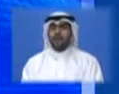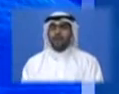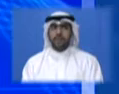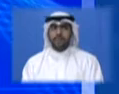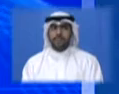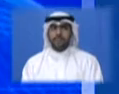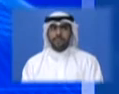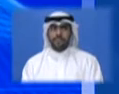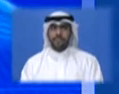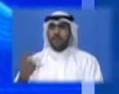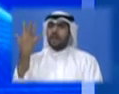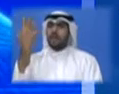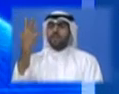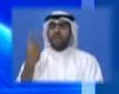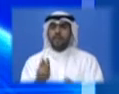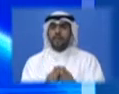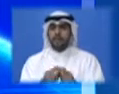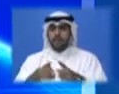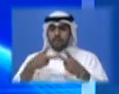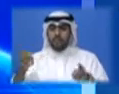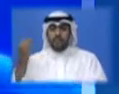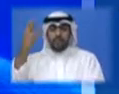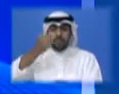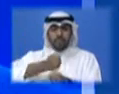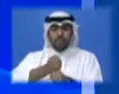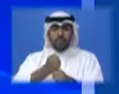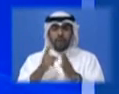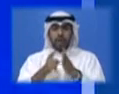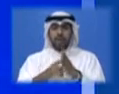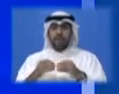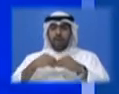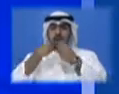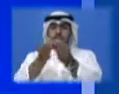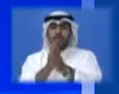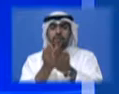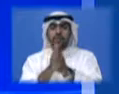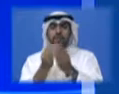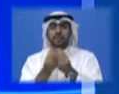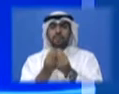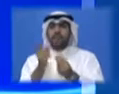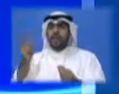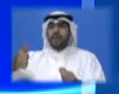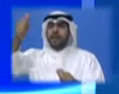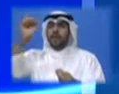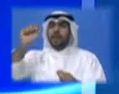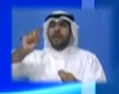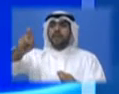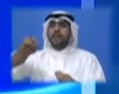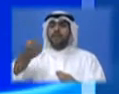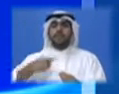خامسا الموافقة على مشروع مرسوم بمنح الجنسية الكويتية لناصر لحسين